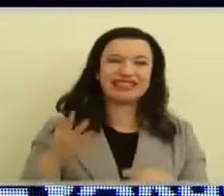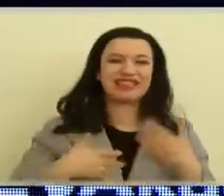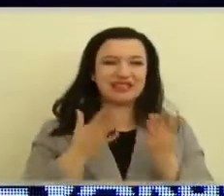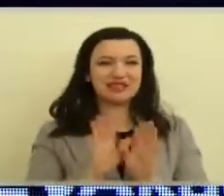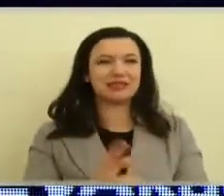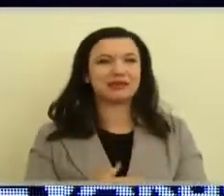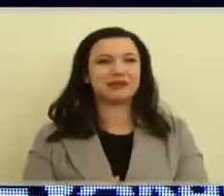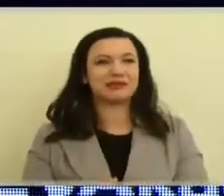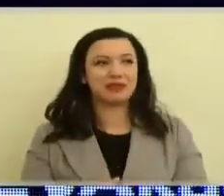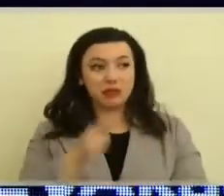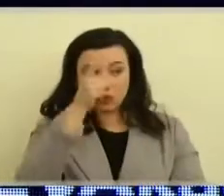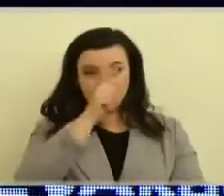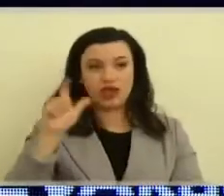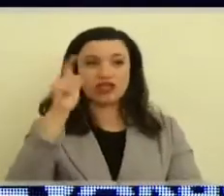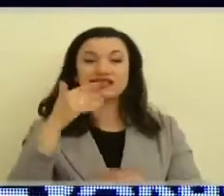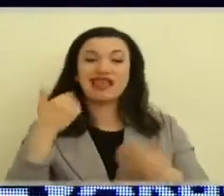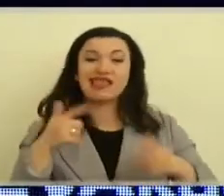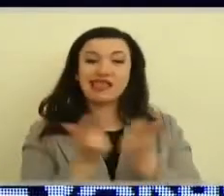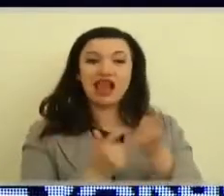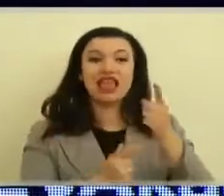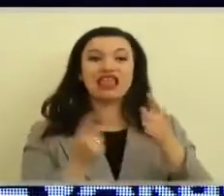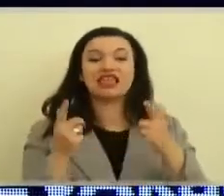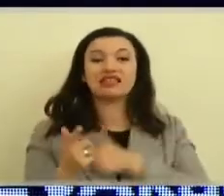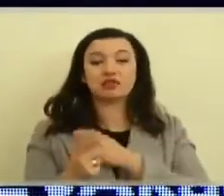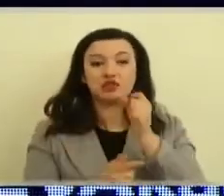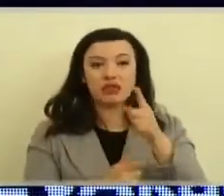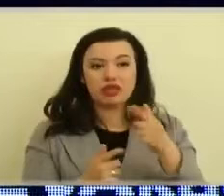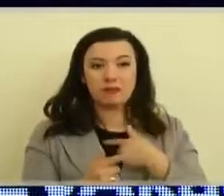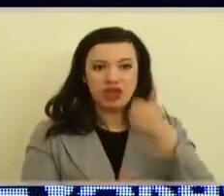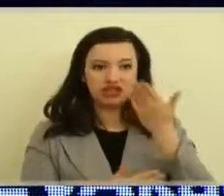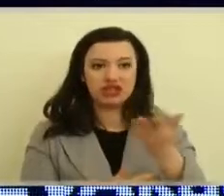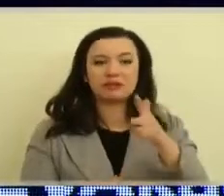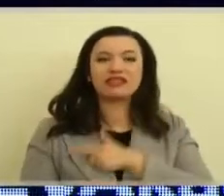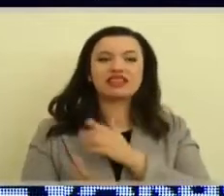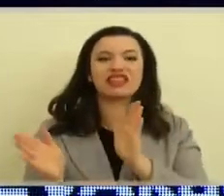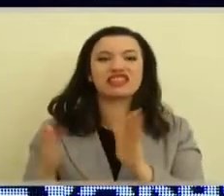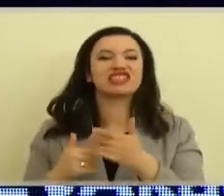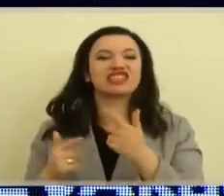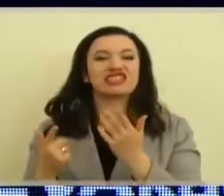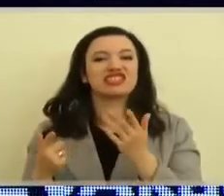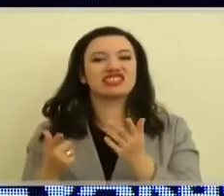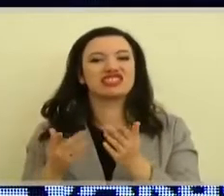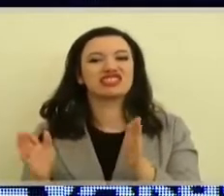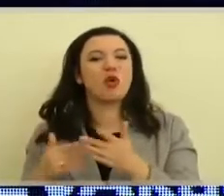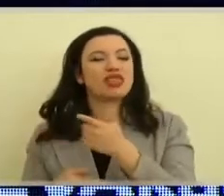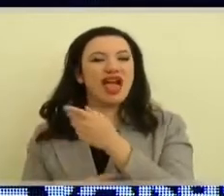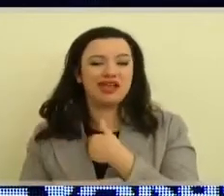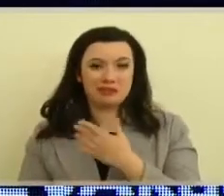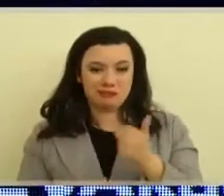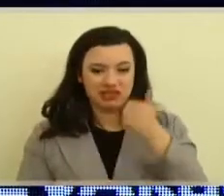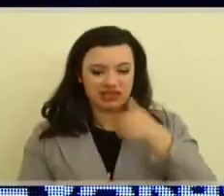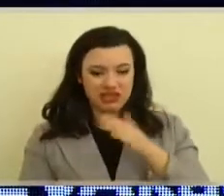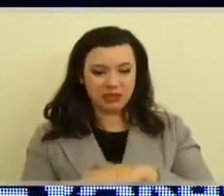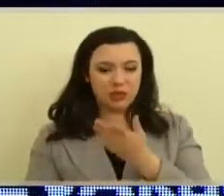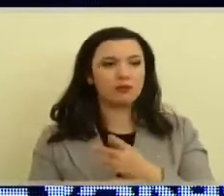yaptım. Türkiye Sakatlar Derneği İzmir Şubesi Başkanıyım. İzmir Ticaret Odası'nda Sağlık Grubu Başkanlığı'nı da yürütüyorum.